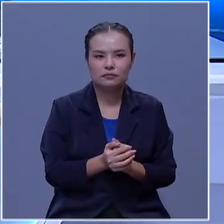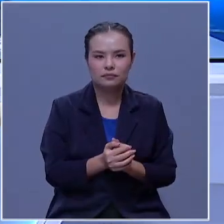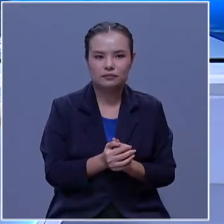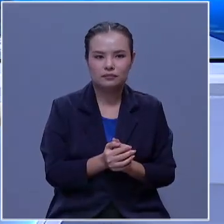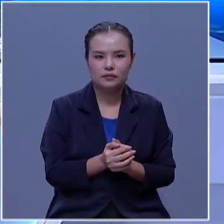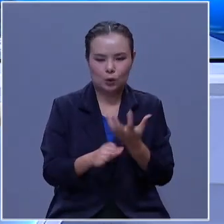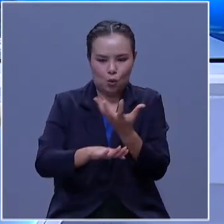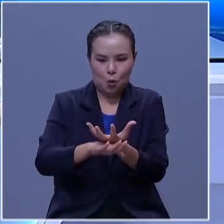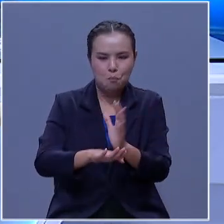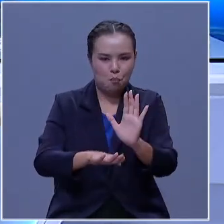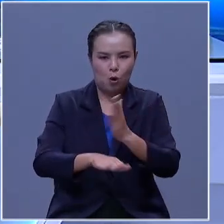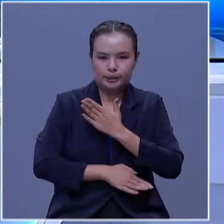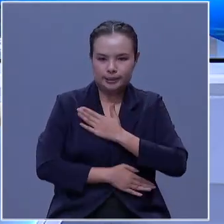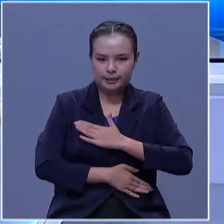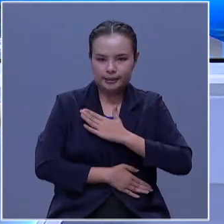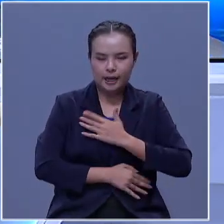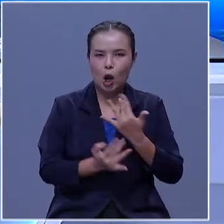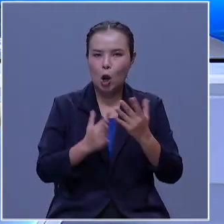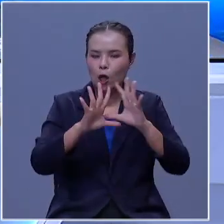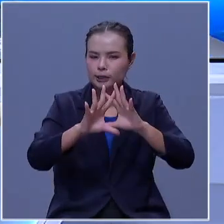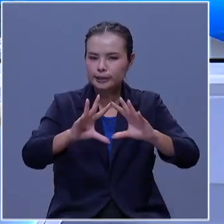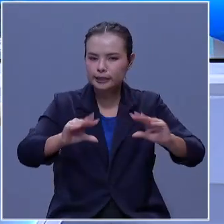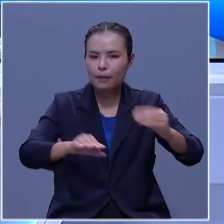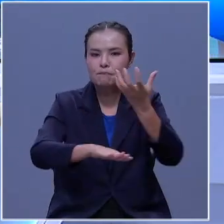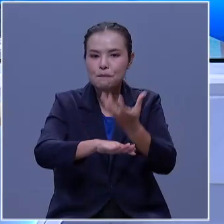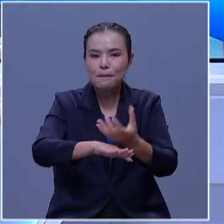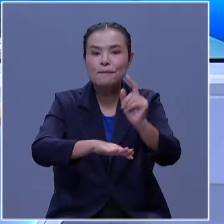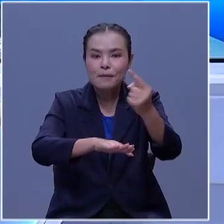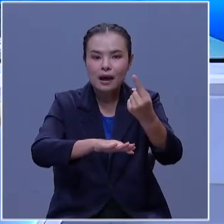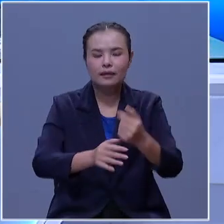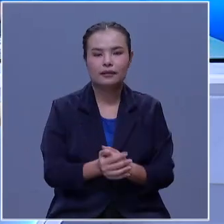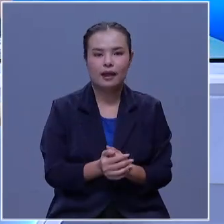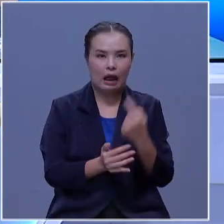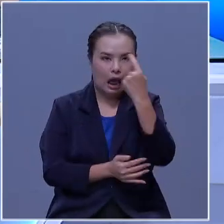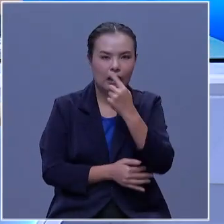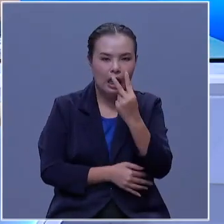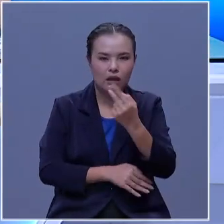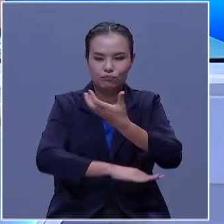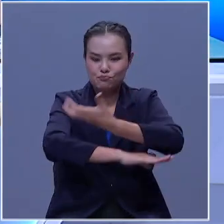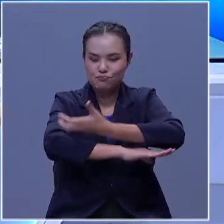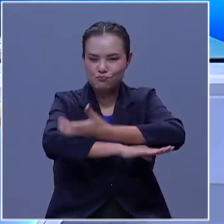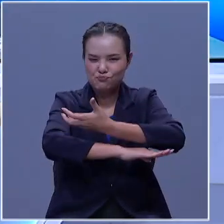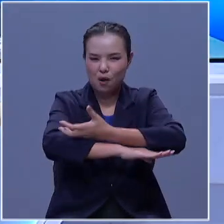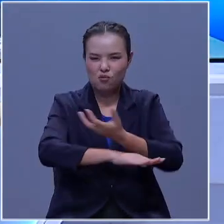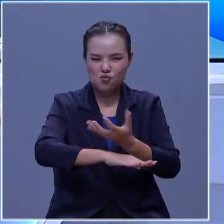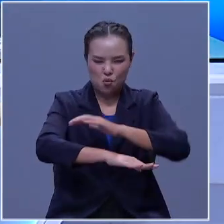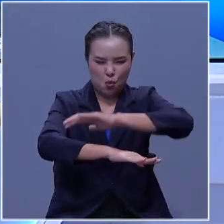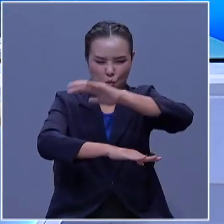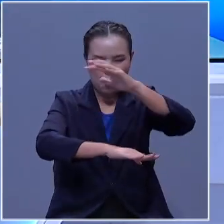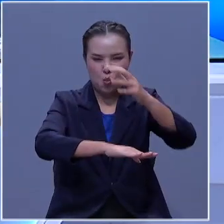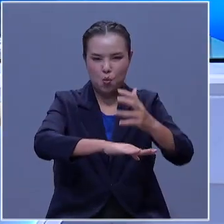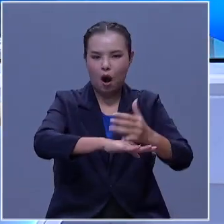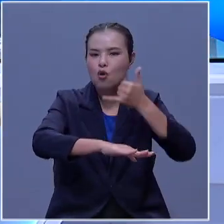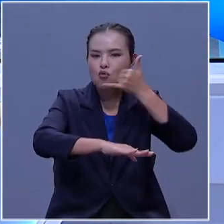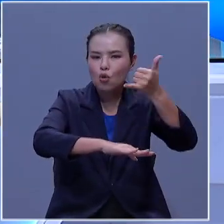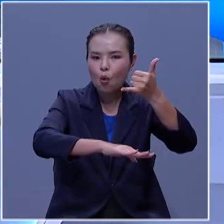นะใจเย็นๆขนอย่าเกินนะแต่พอเรื่องมันซาไปแล้วกลับมาขนกันใหม่ เพราะแน่นอนว่าถ้าตอนนี้ใครเห็นโอ้รถบรรทุกที่ดูขนมาเกินโทรแจ้ง